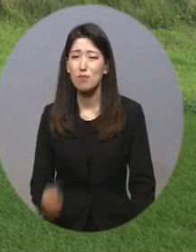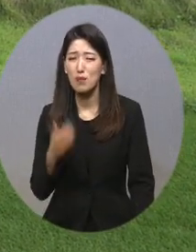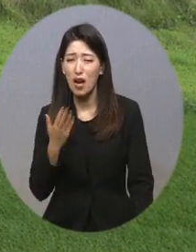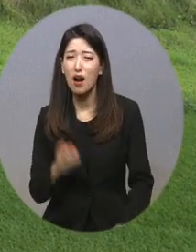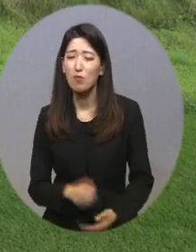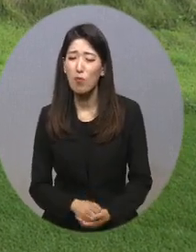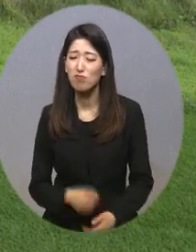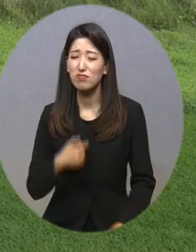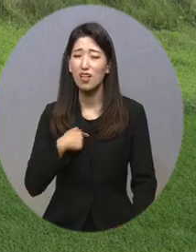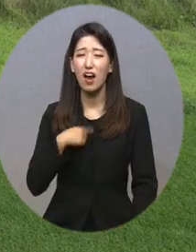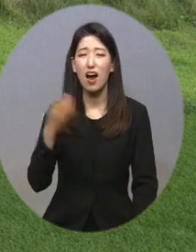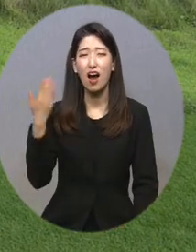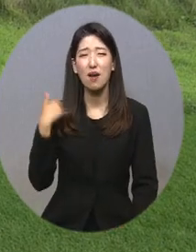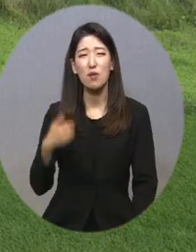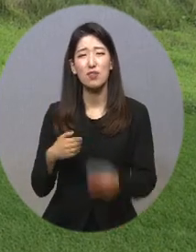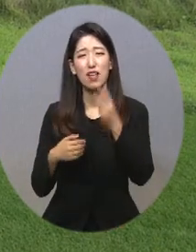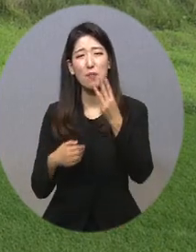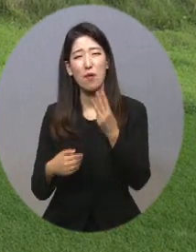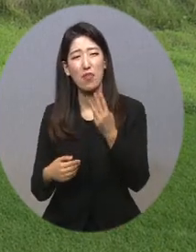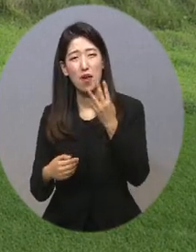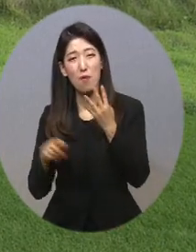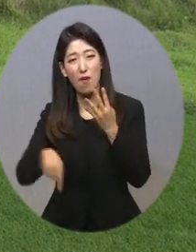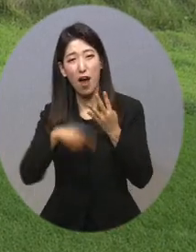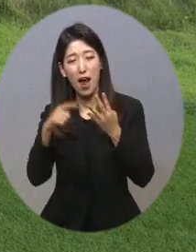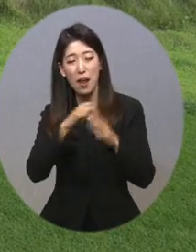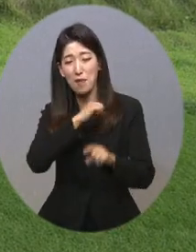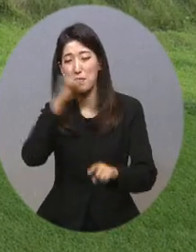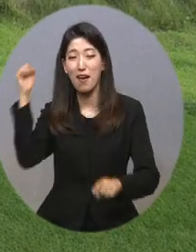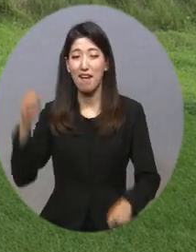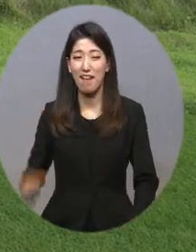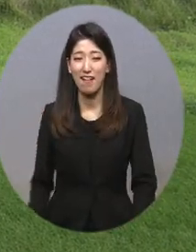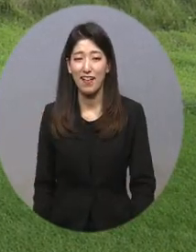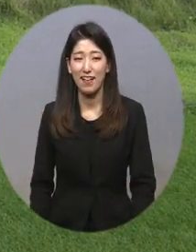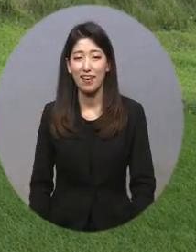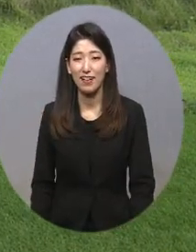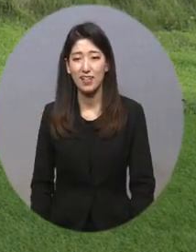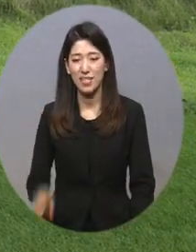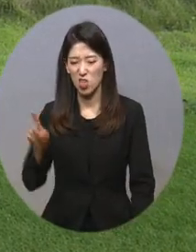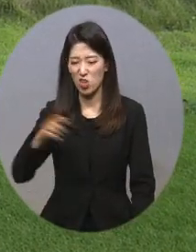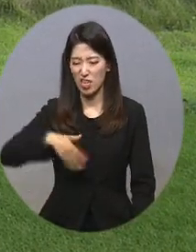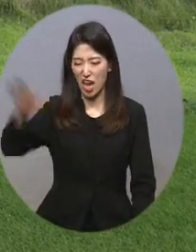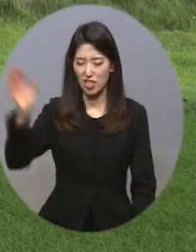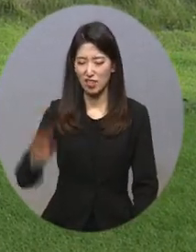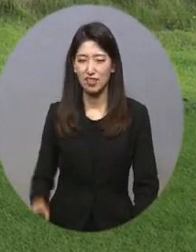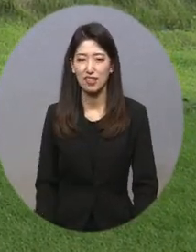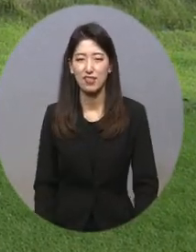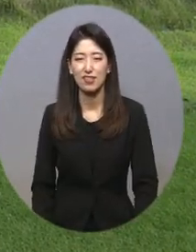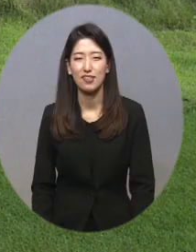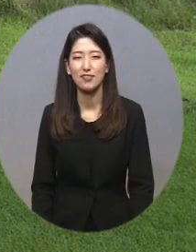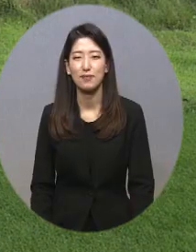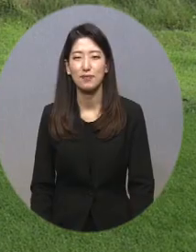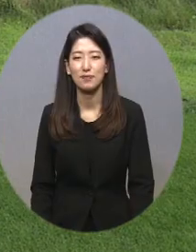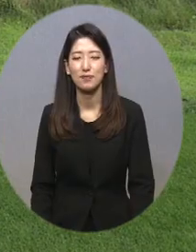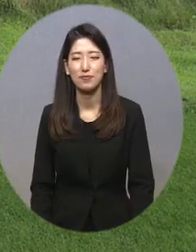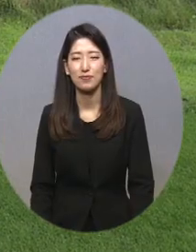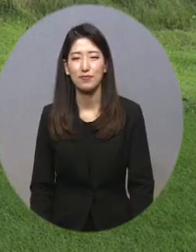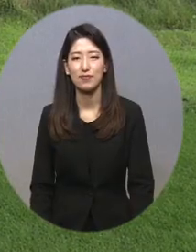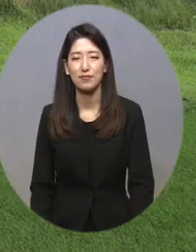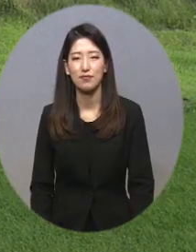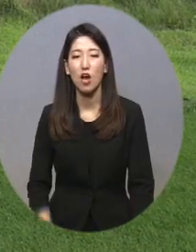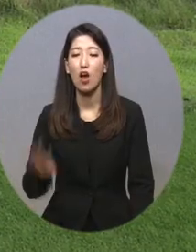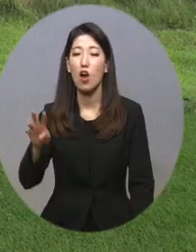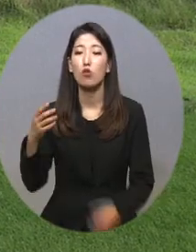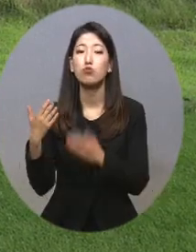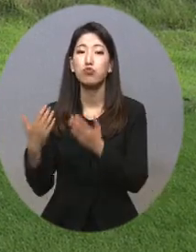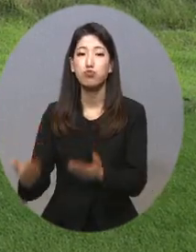정도 나올 것 같은데. 어, 너 빠져. 네? 아, 나 빠지고 아, 이제 오빠는 너. 피해서 그래 그래 아, 이제 오빠는 피해서 영훈이 네. 쉬어. 잠깐